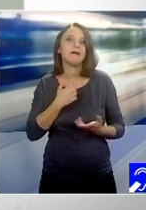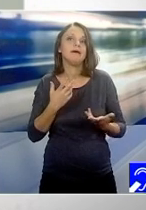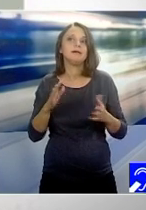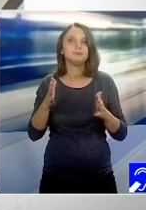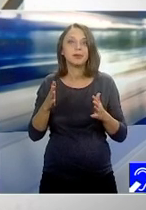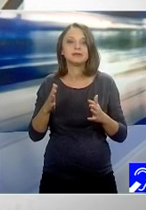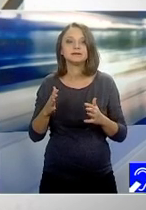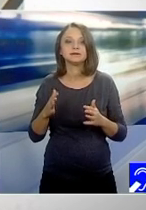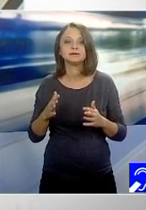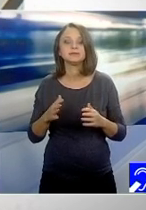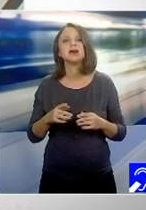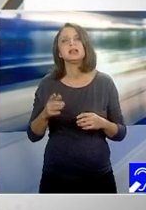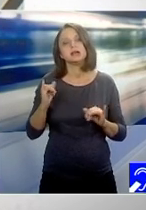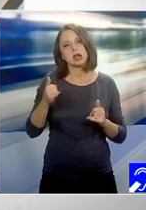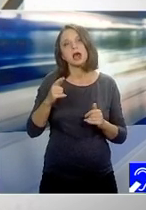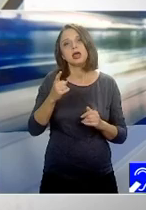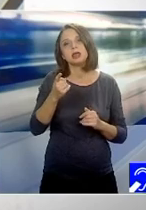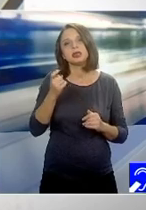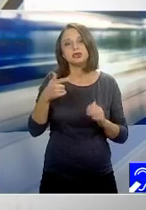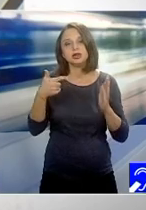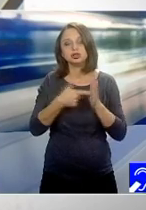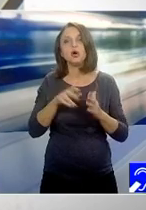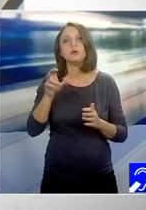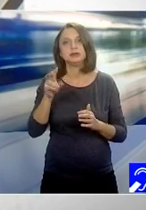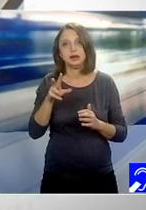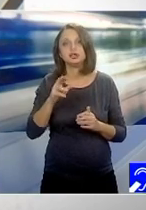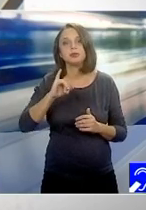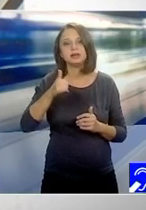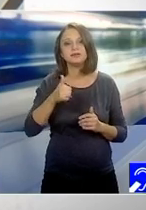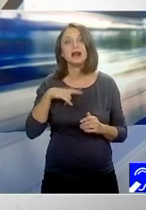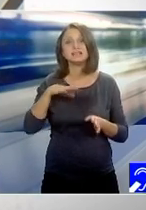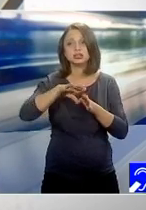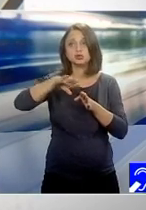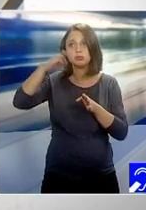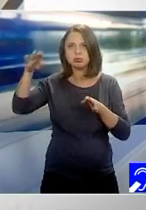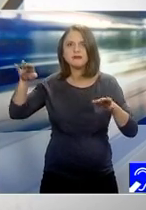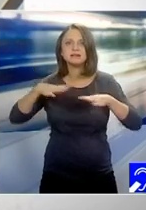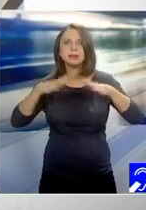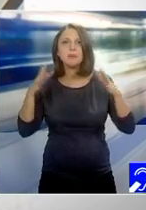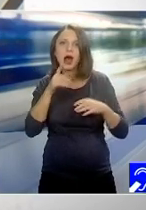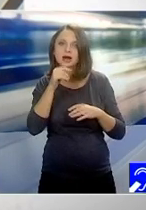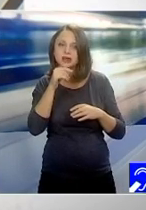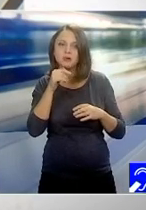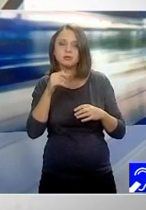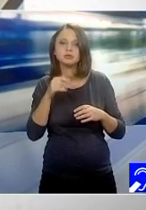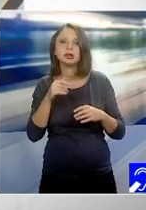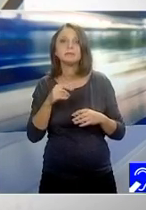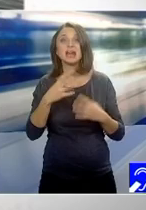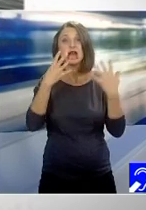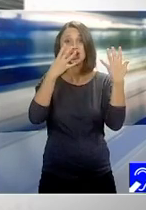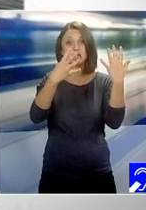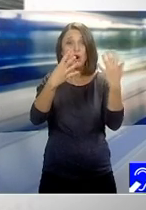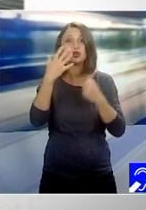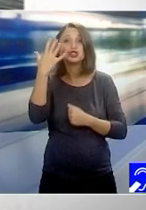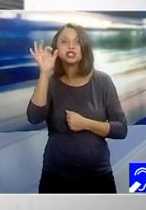sunt constatate din 2013, acolo munții, e adevărat, sunt suprafețe însemnate de pe care a fost îndepărtat arboretul matur. 95%. Să nu